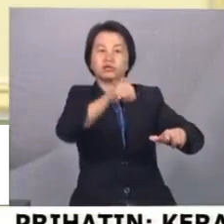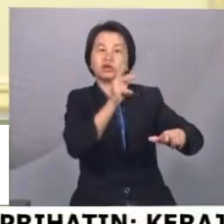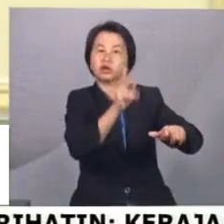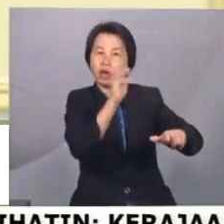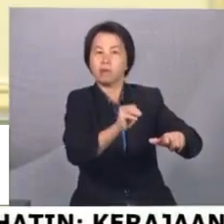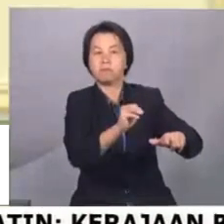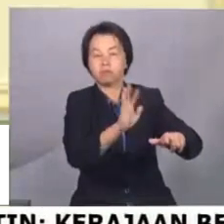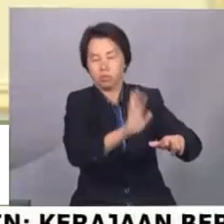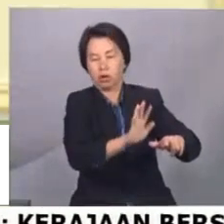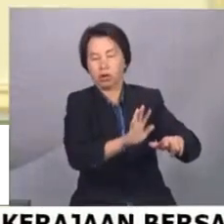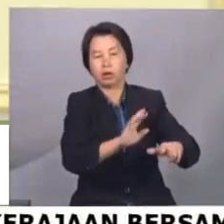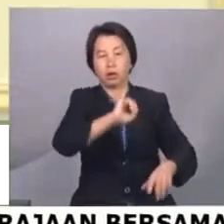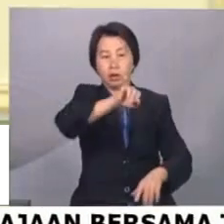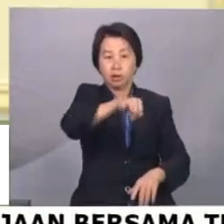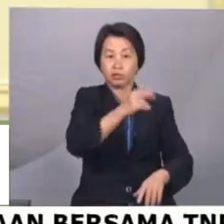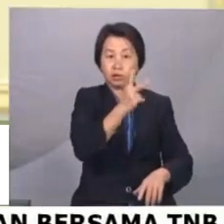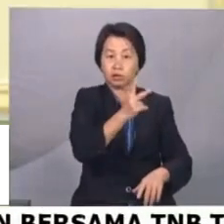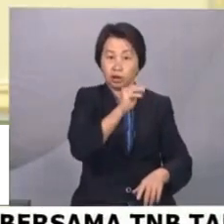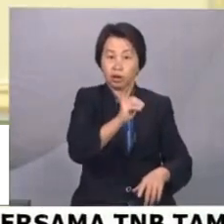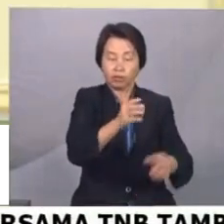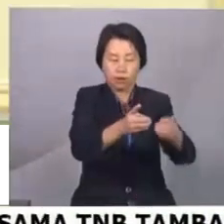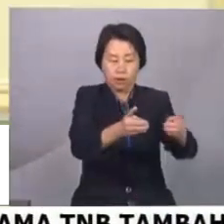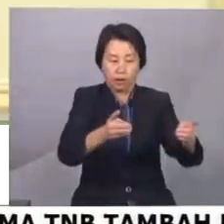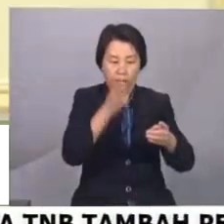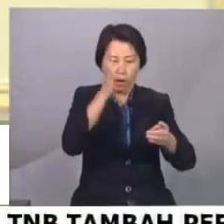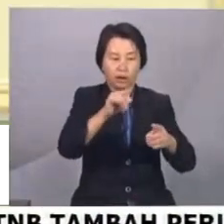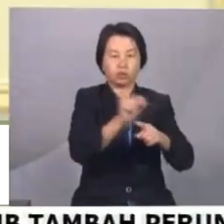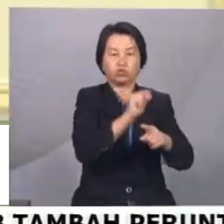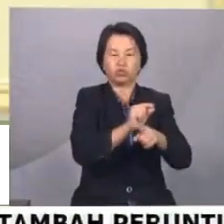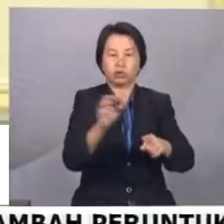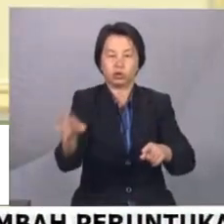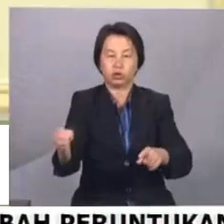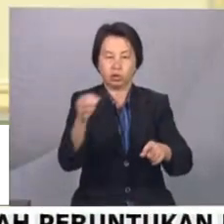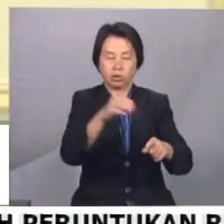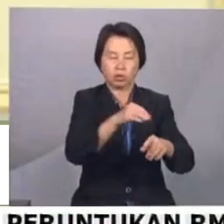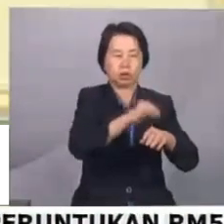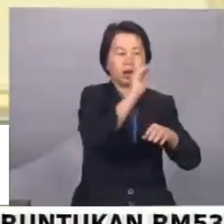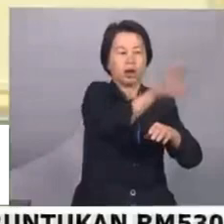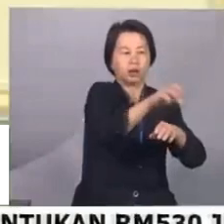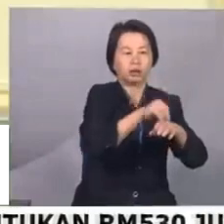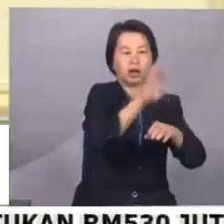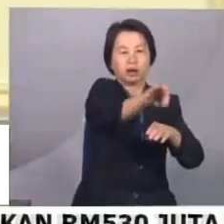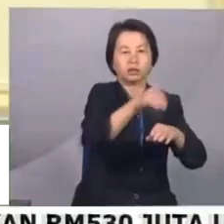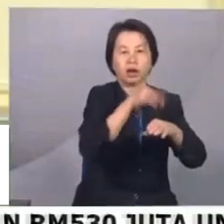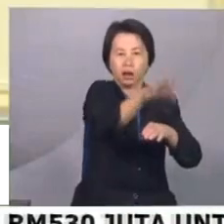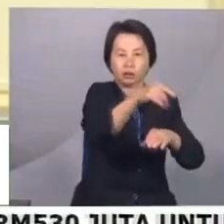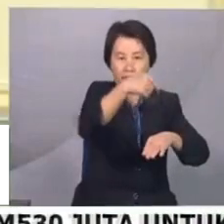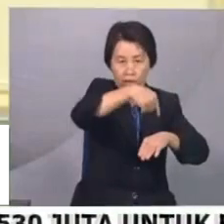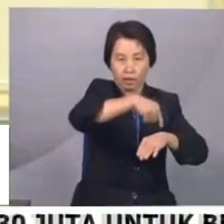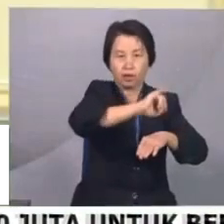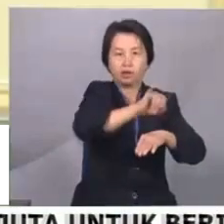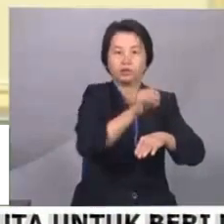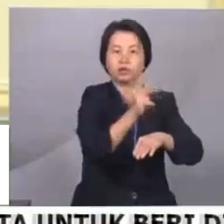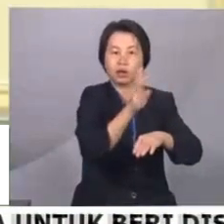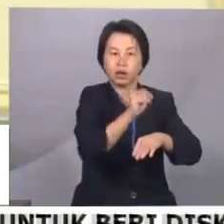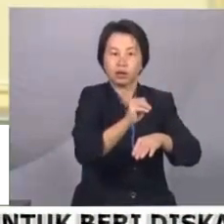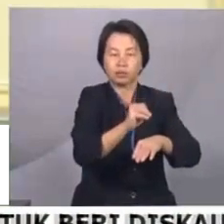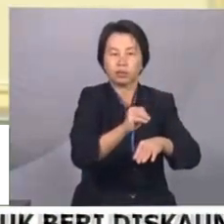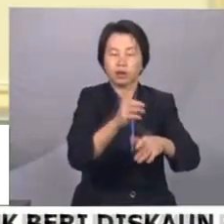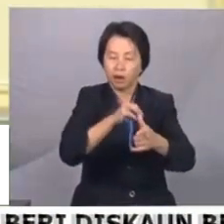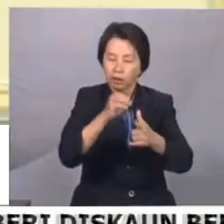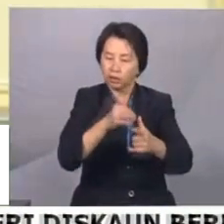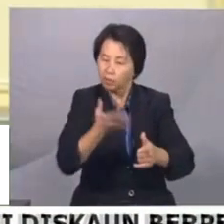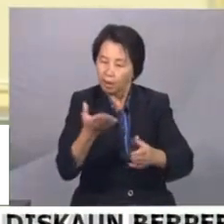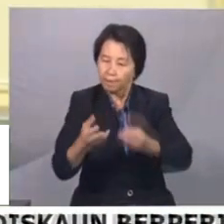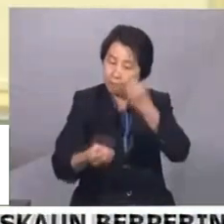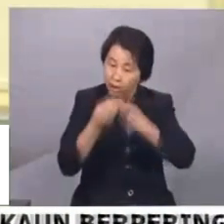Pejabat Jabatan Kebajikan Masyarakat di daerah-daerah akan digunakan sebagai pusat pengumpulan produk-produk ataupun